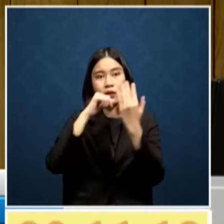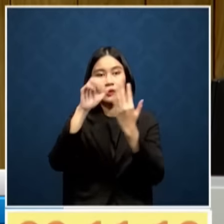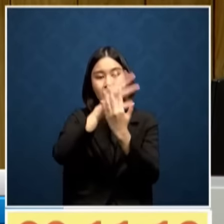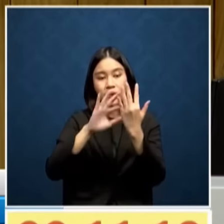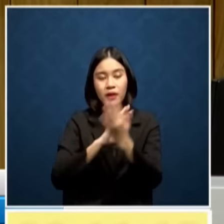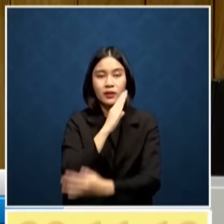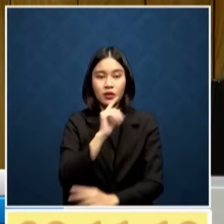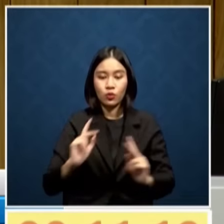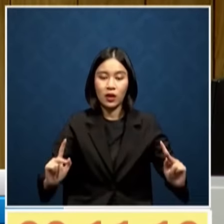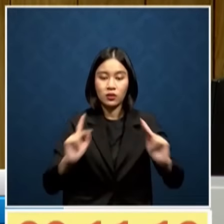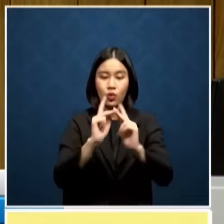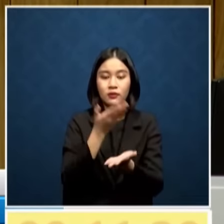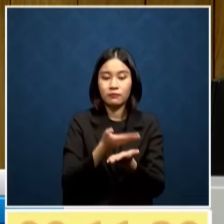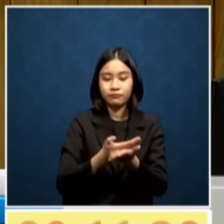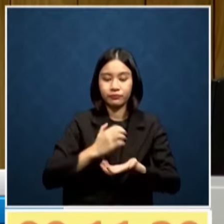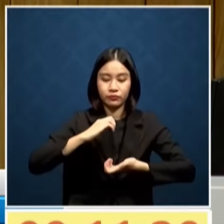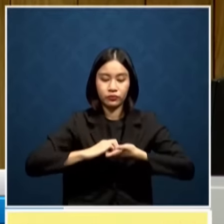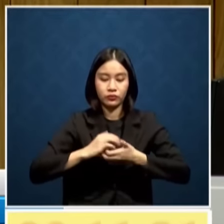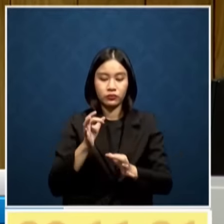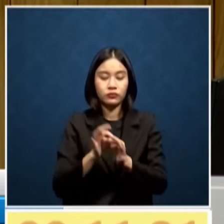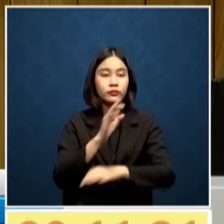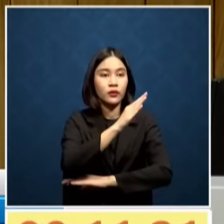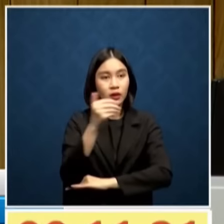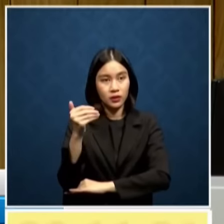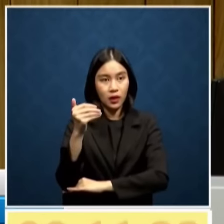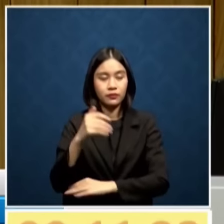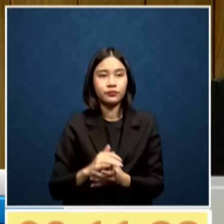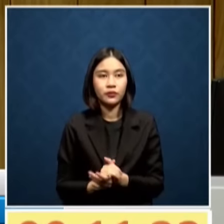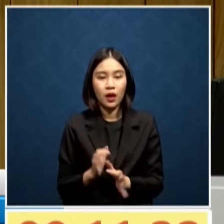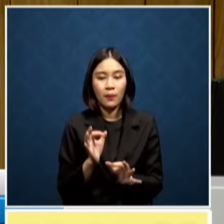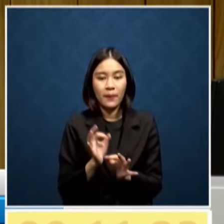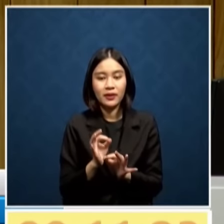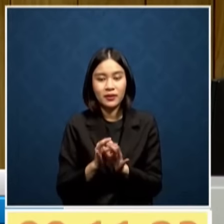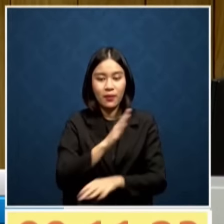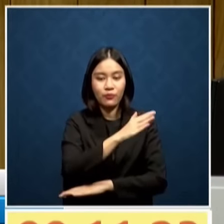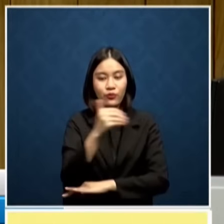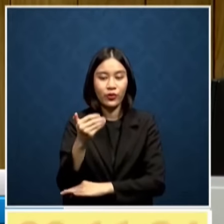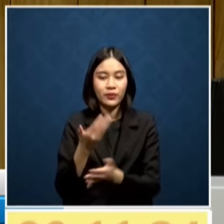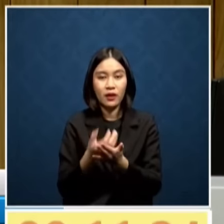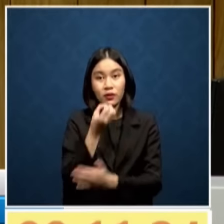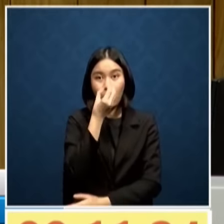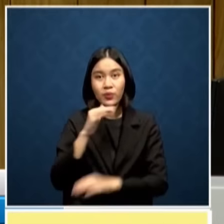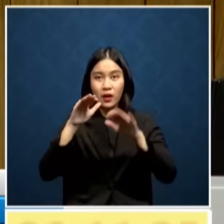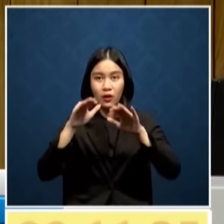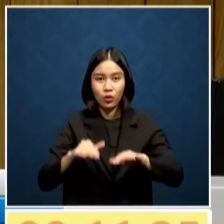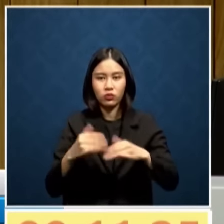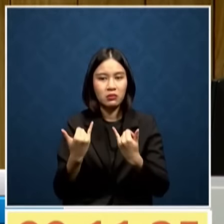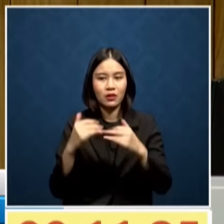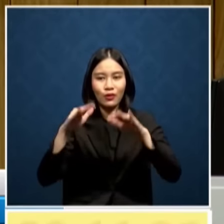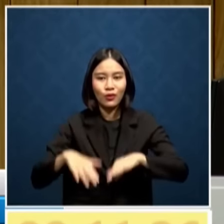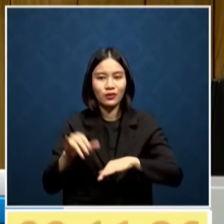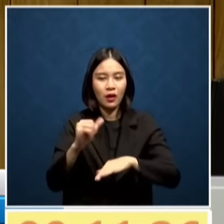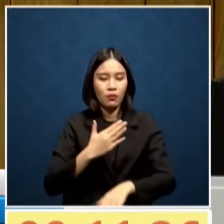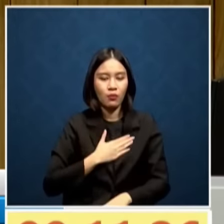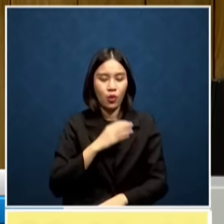ถ้ากระทรวงการคลังร่วมมือกับแบงก์ชาตินะครับขนาดแบงก์ชาติลดดอกเบี้ยยังไม่ยอมลดกันอยู่เลยนะฮะนี่ก็เรียนตรงๆว่า